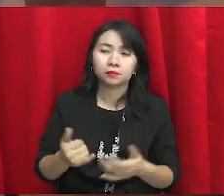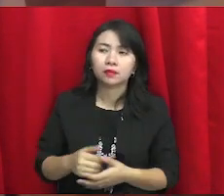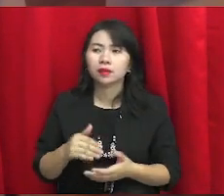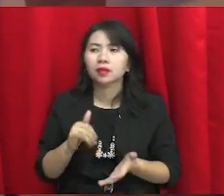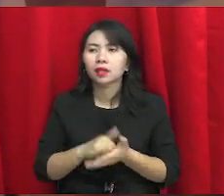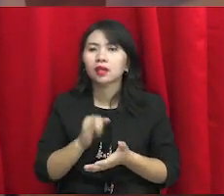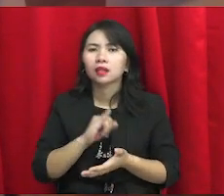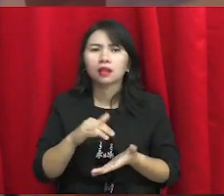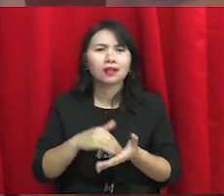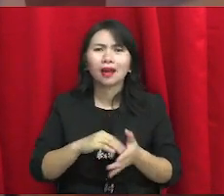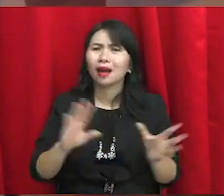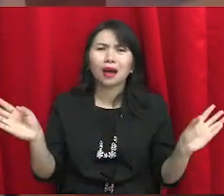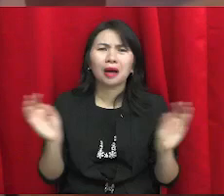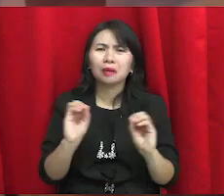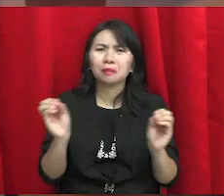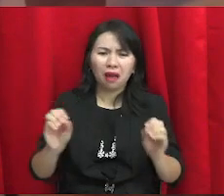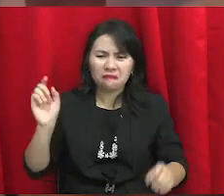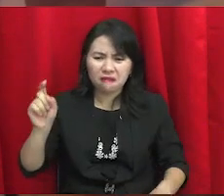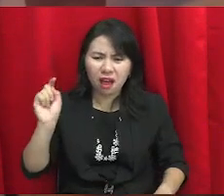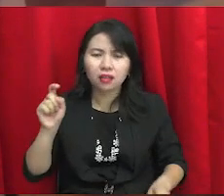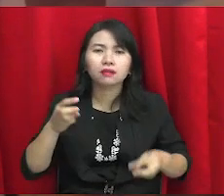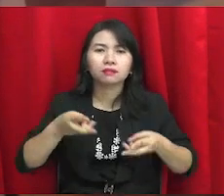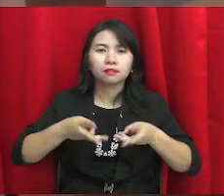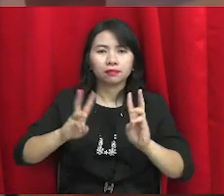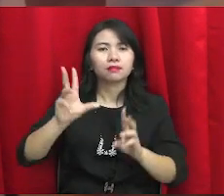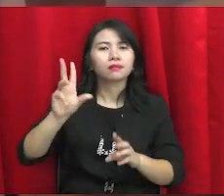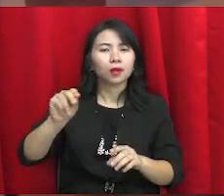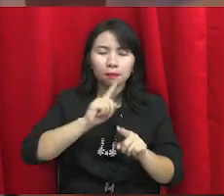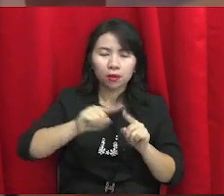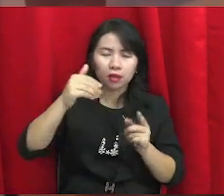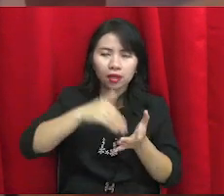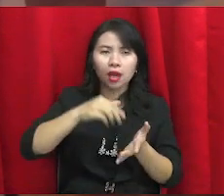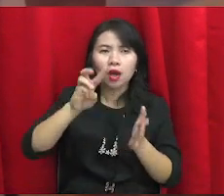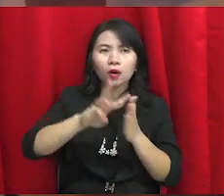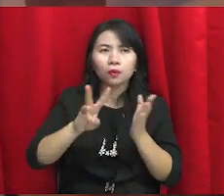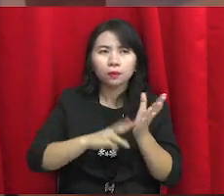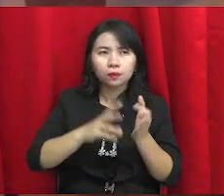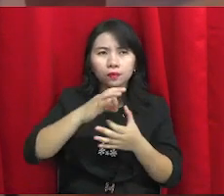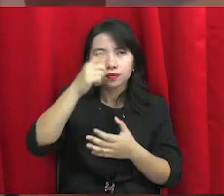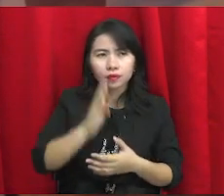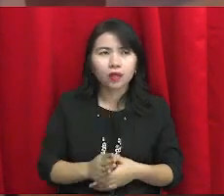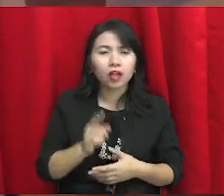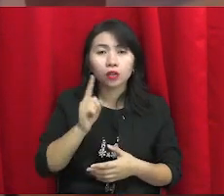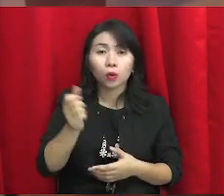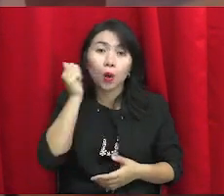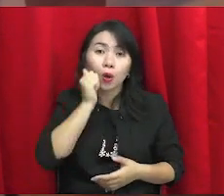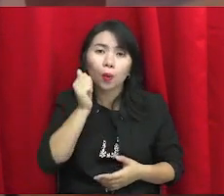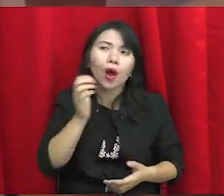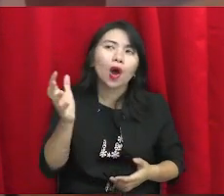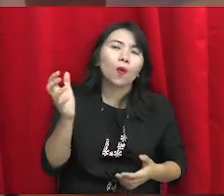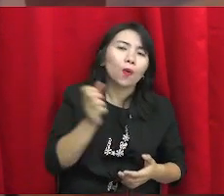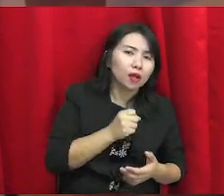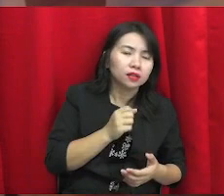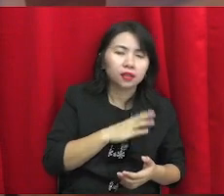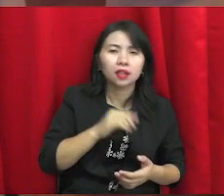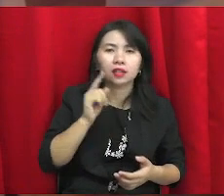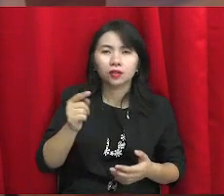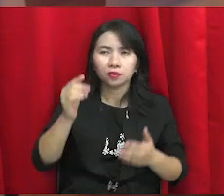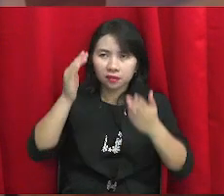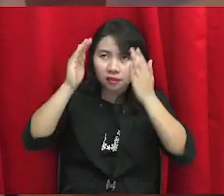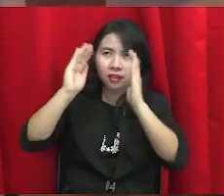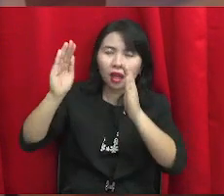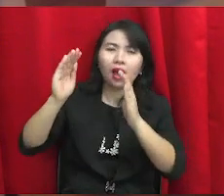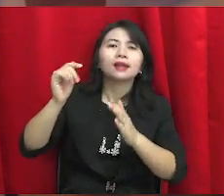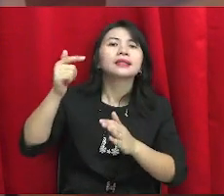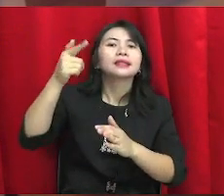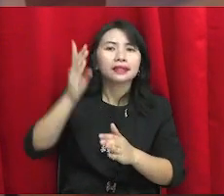Sai, walang pagmamadali. Dahil yung will ng Panginoon ang palagi mong antay. Aware ka. Yeah. May will ang Panginoon.